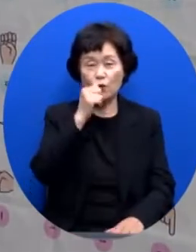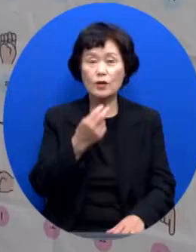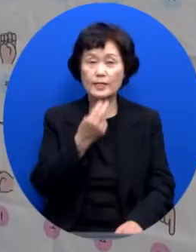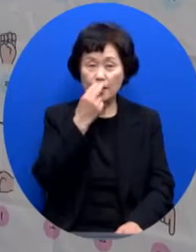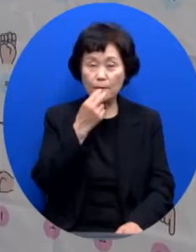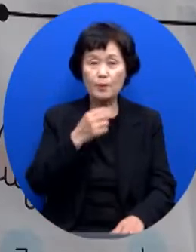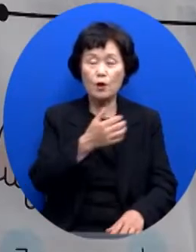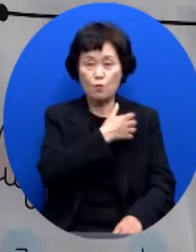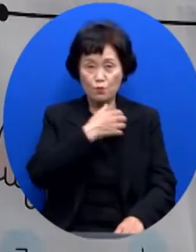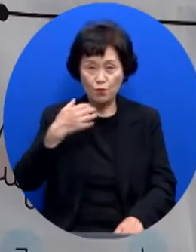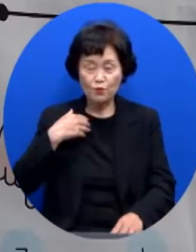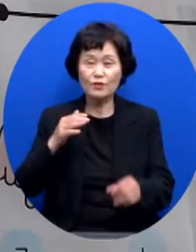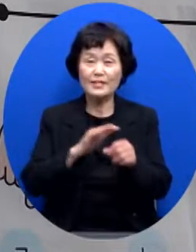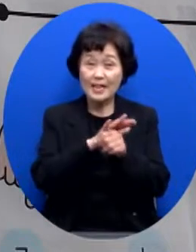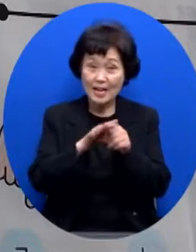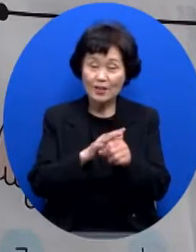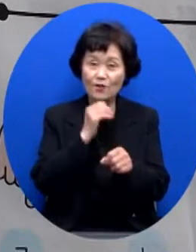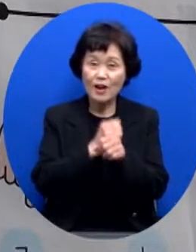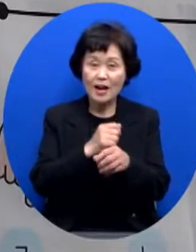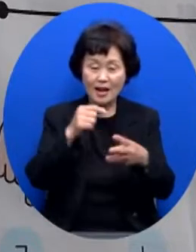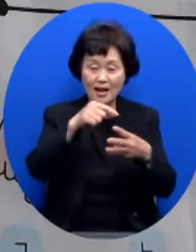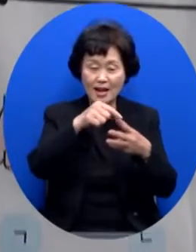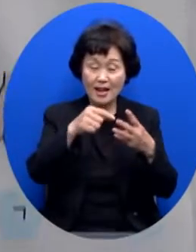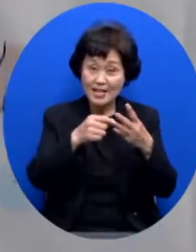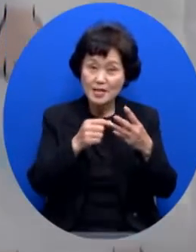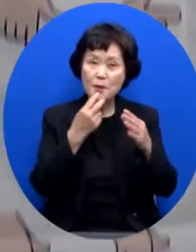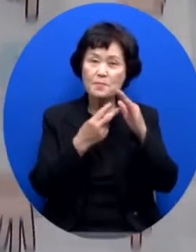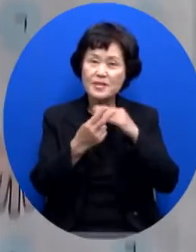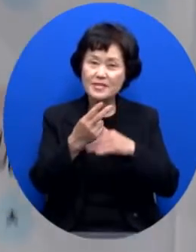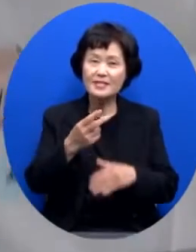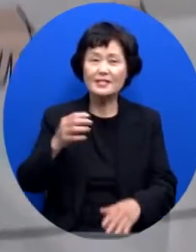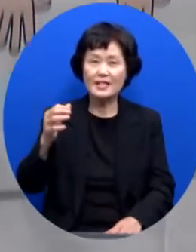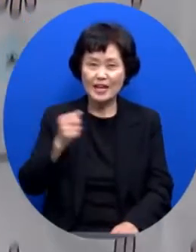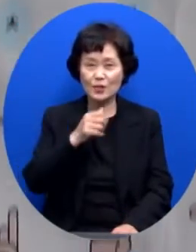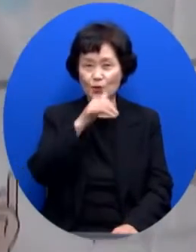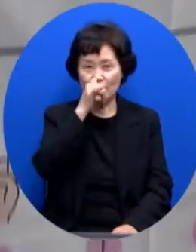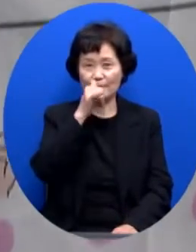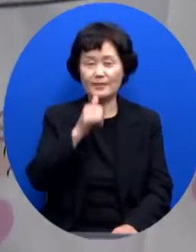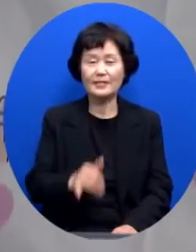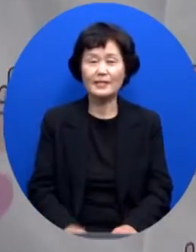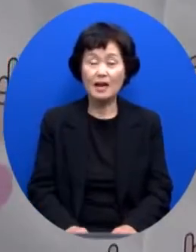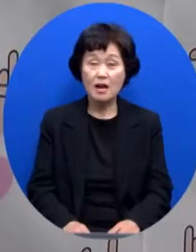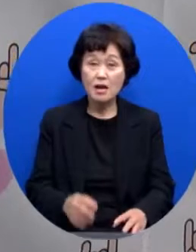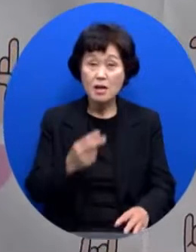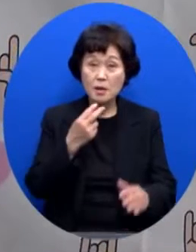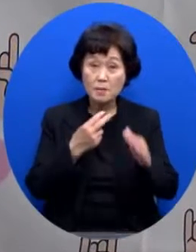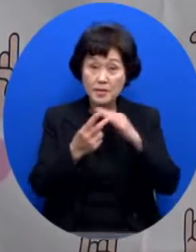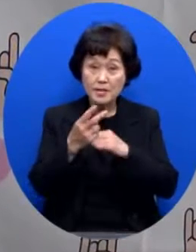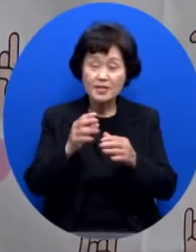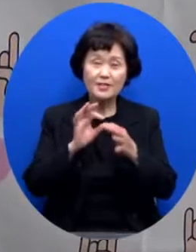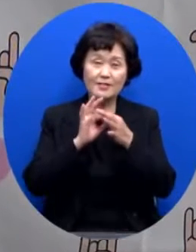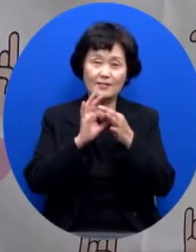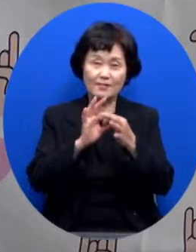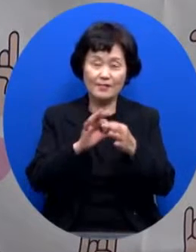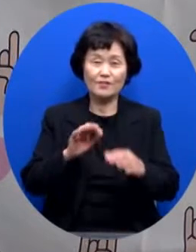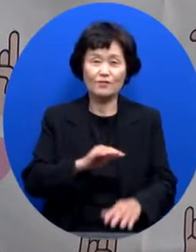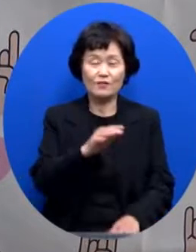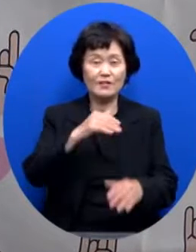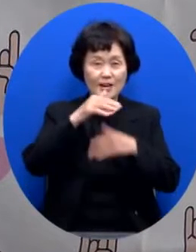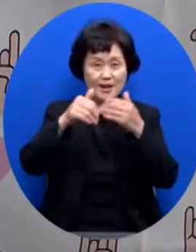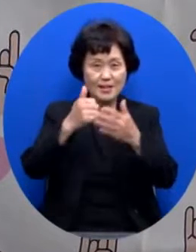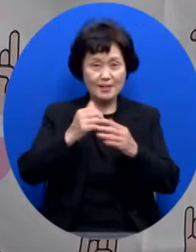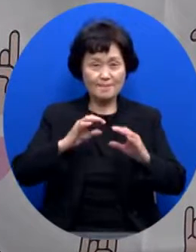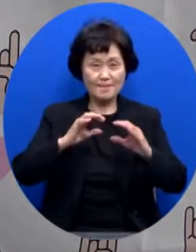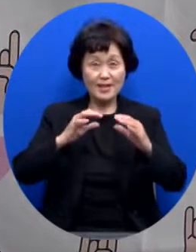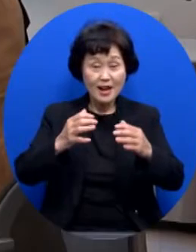풍성, 사랑이라고 하는 비전을 가지고 그 비전을 통해서 우리는 하나님 나라를